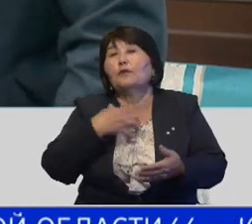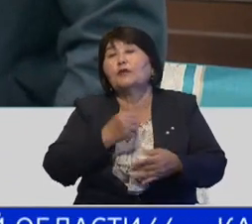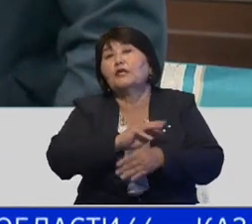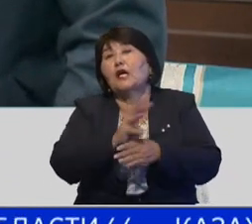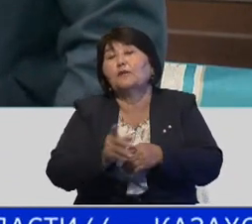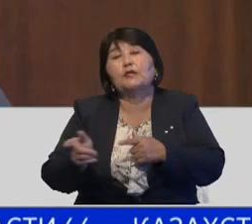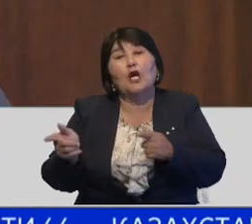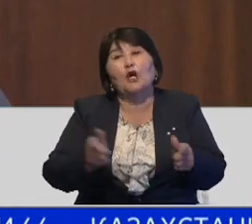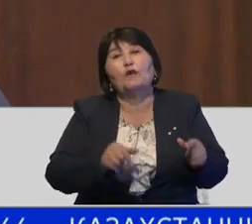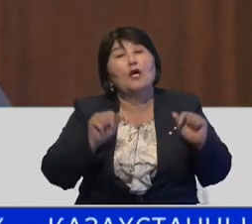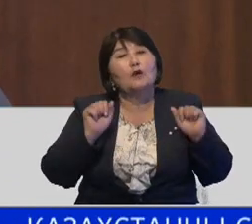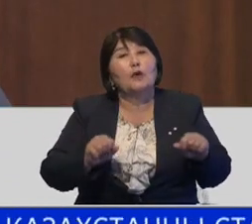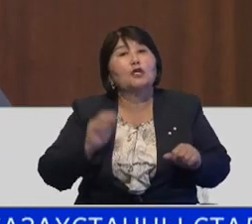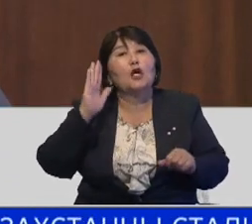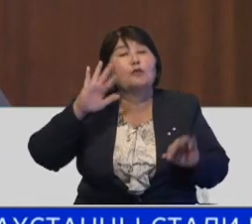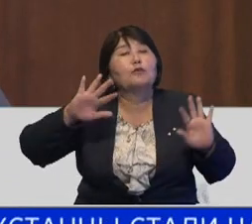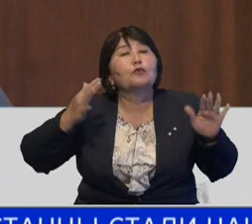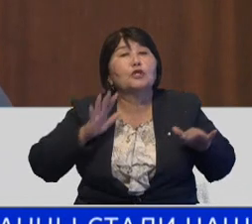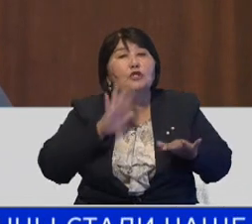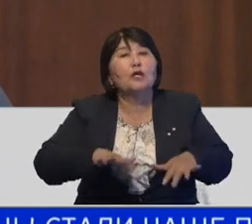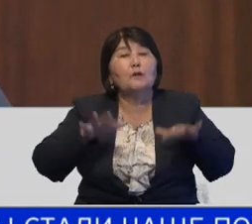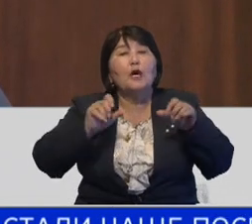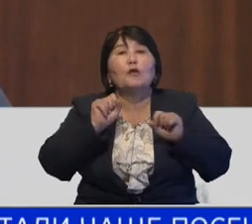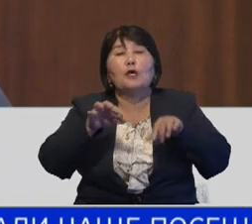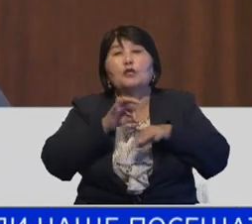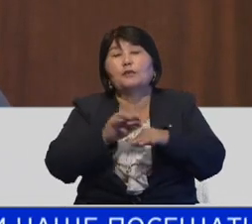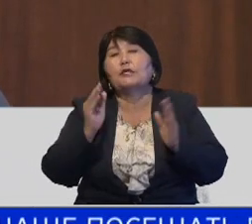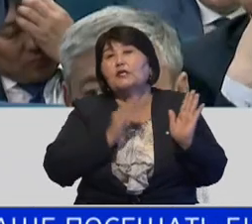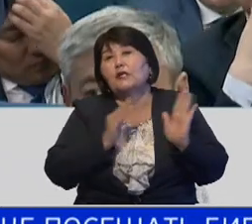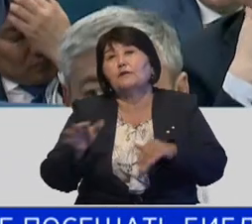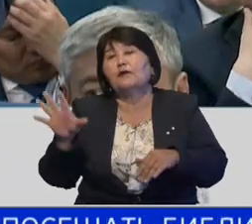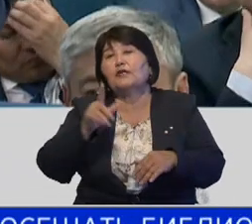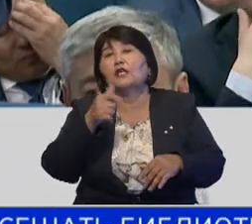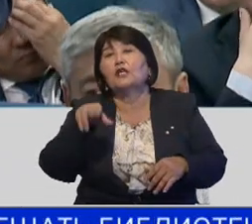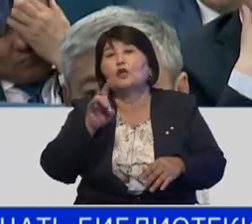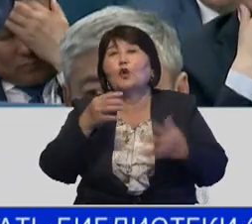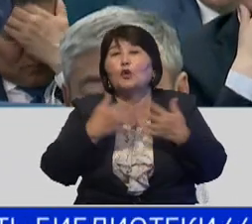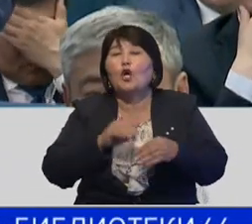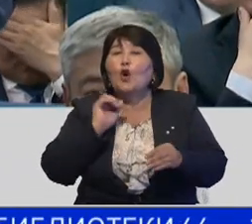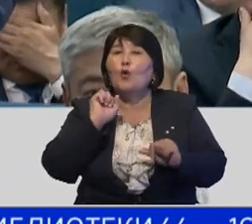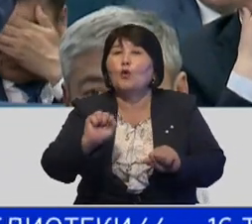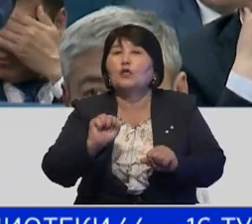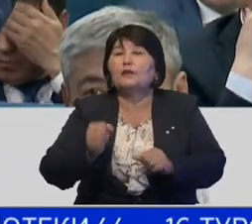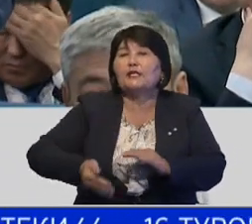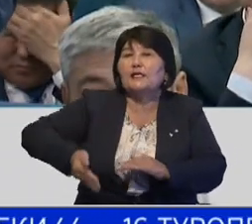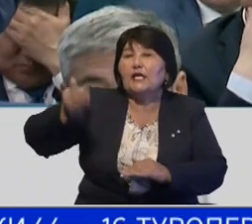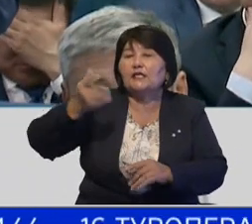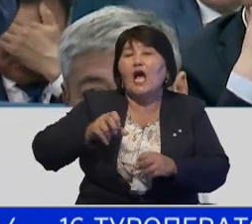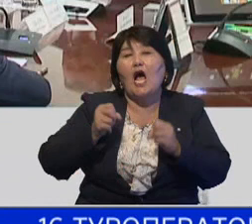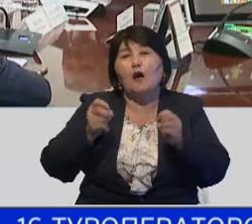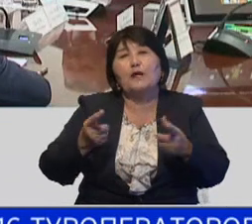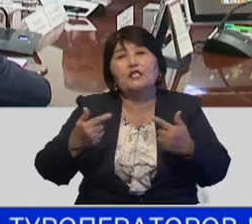обеспечения готовности к возможным будущим паводкам поручено привести в порядок все гидросооружения упить защитные дам на